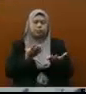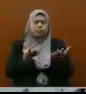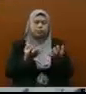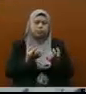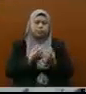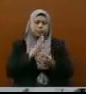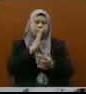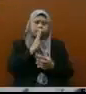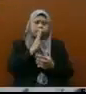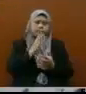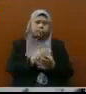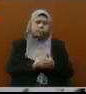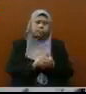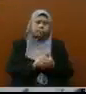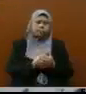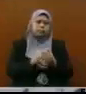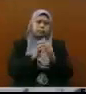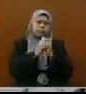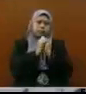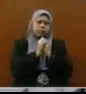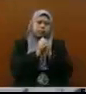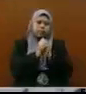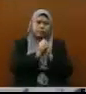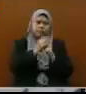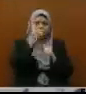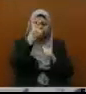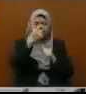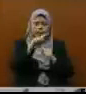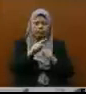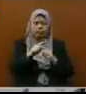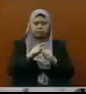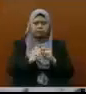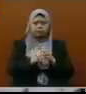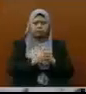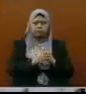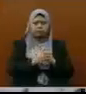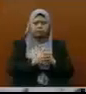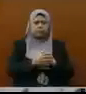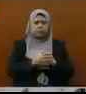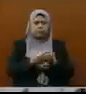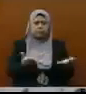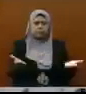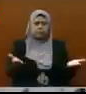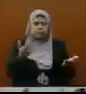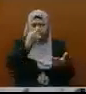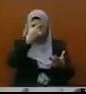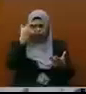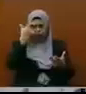ingin mengucapkan tahniah kepada Stenko Pertanian lah, kerana banyak